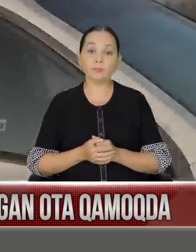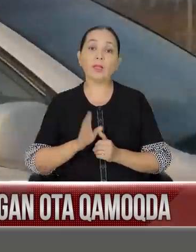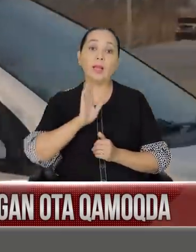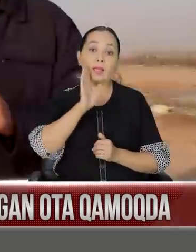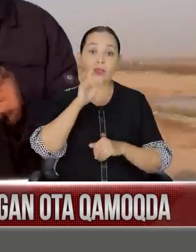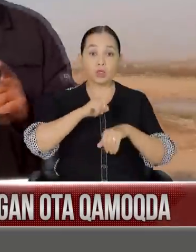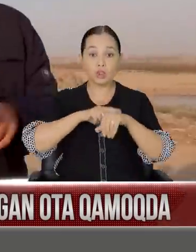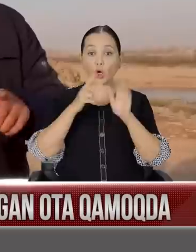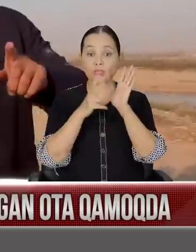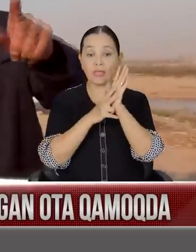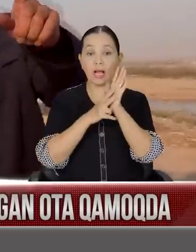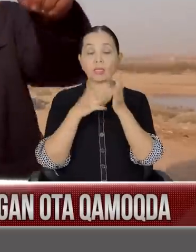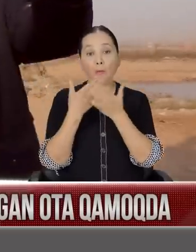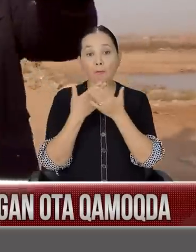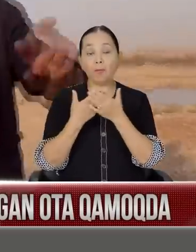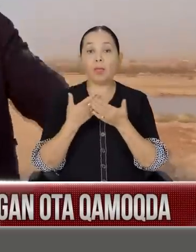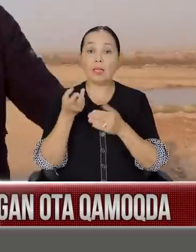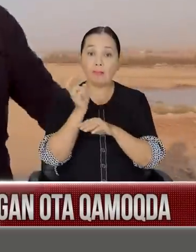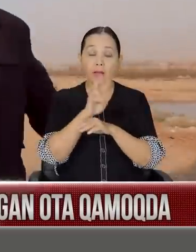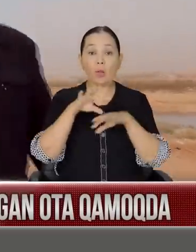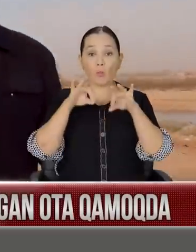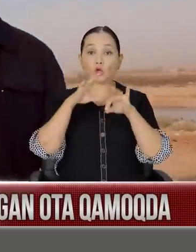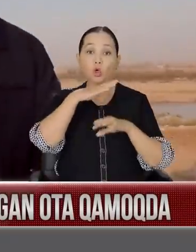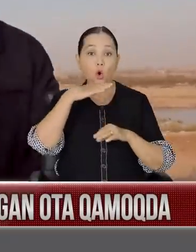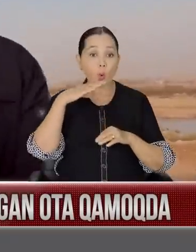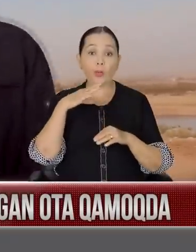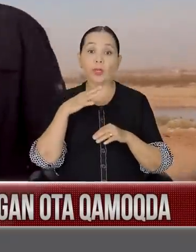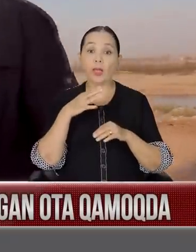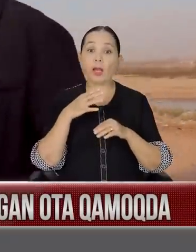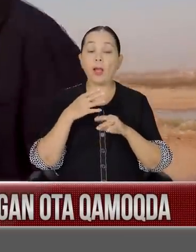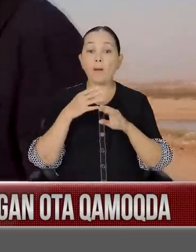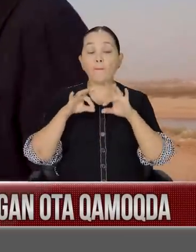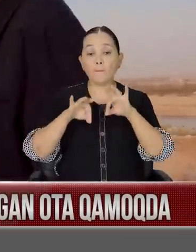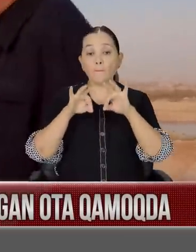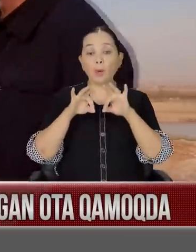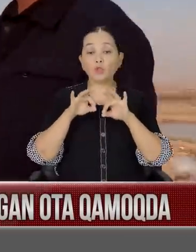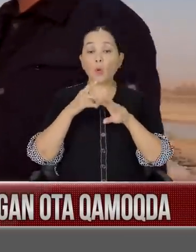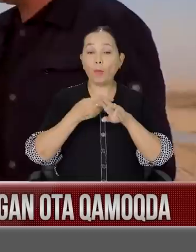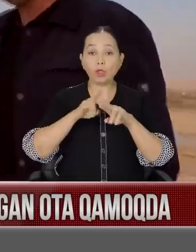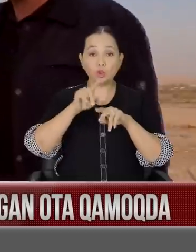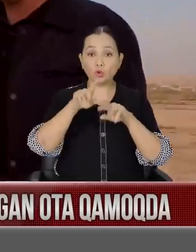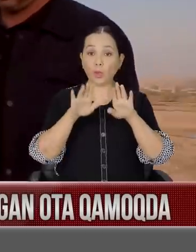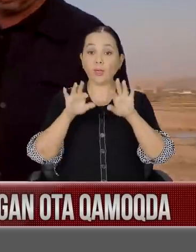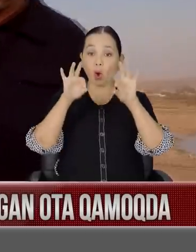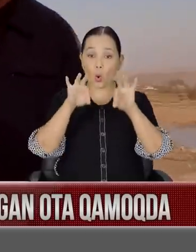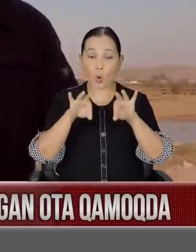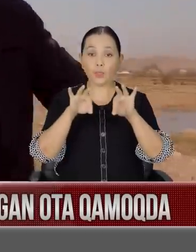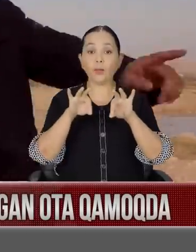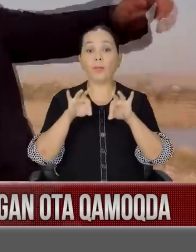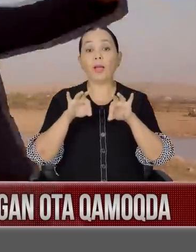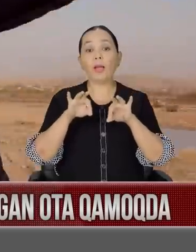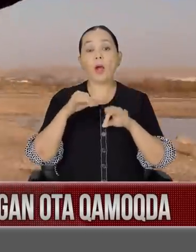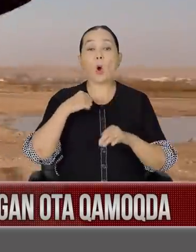Ertalab soat 8 lar chamasi shunday keldim, bellarga mashina ko'p ekan. Olib kelib mashinamni mana shu yerga qo'ydim. Shunday